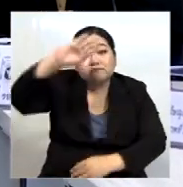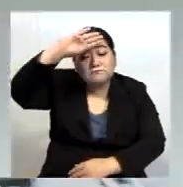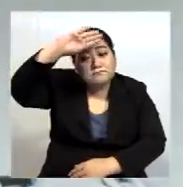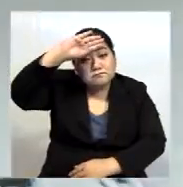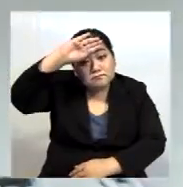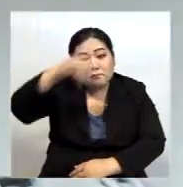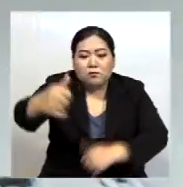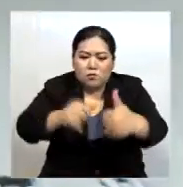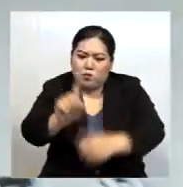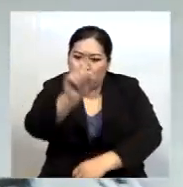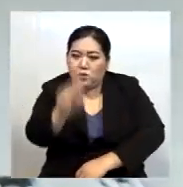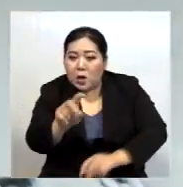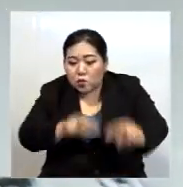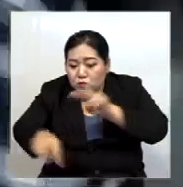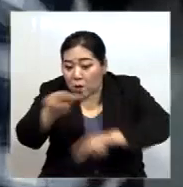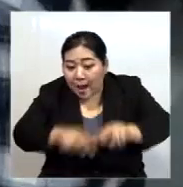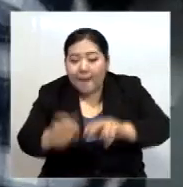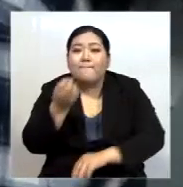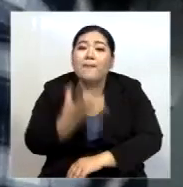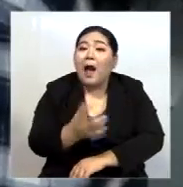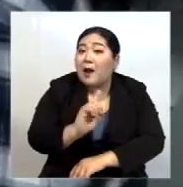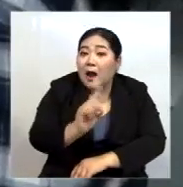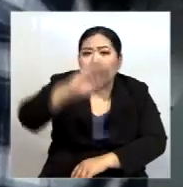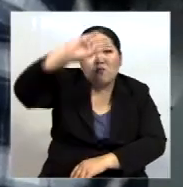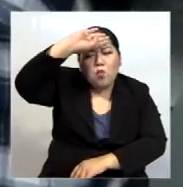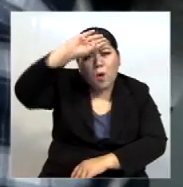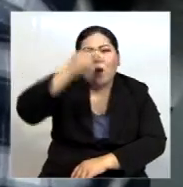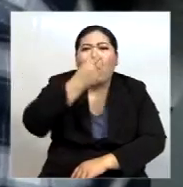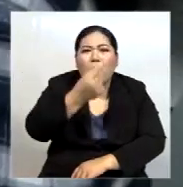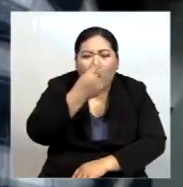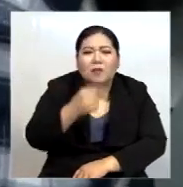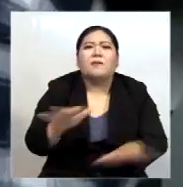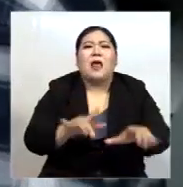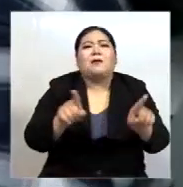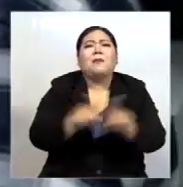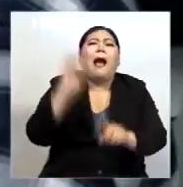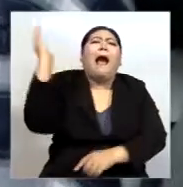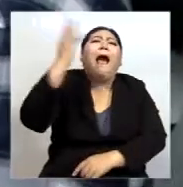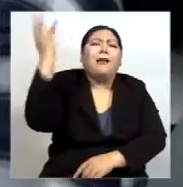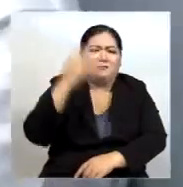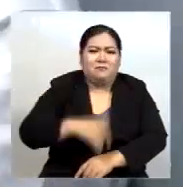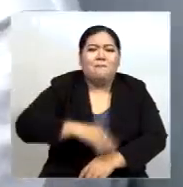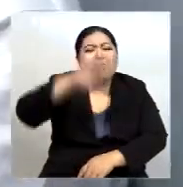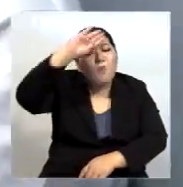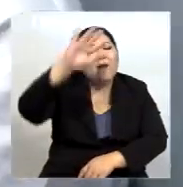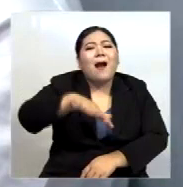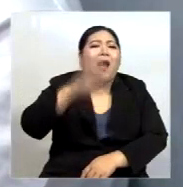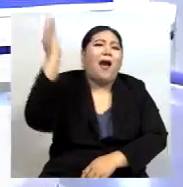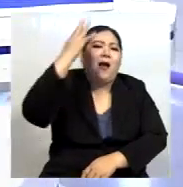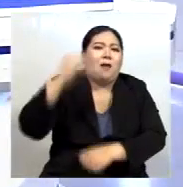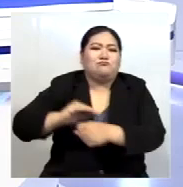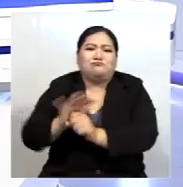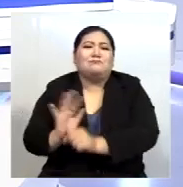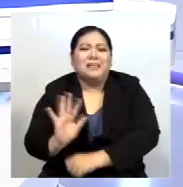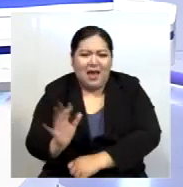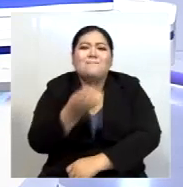าผู้ป่วยที่เข้ามาในการดูแลของแพทย์พบว่าส่วนใหญ่เนี่ยนะฮะเป็นไข้หวัดใหญ่ตามฤดูกาลเท่านั้นนะครับ แน่นอนคุณหมอบ